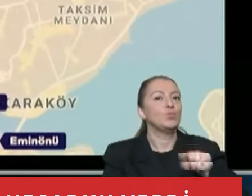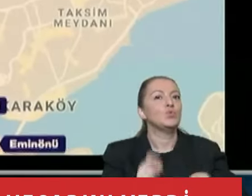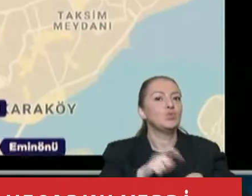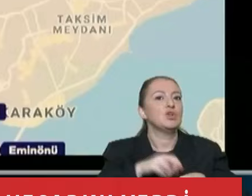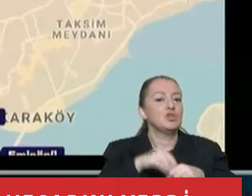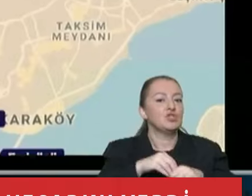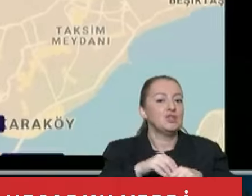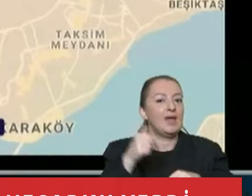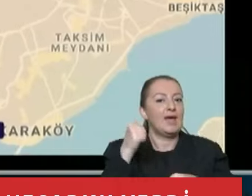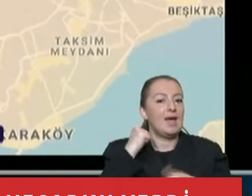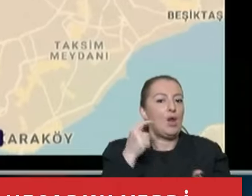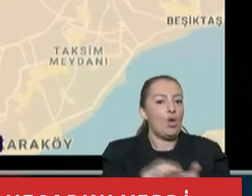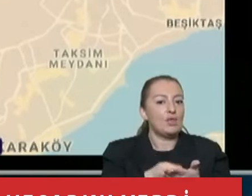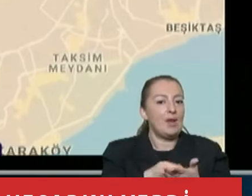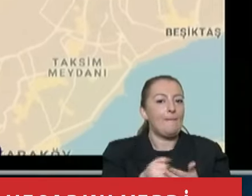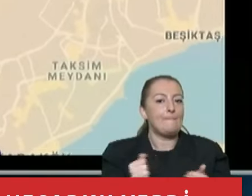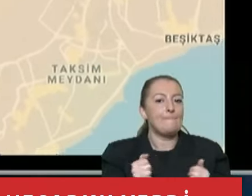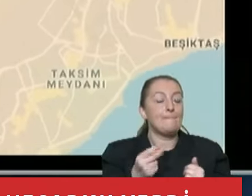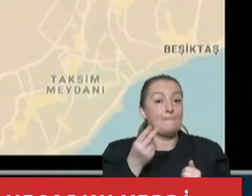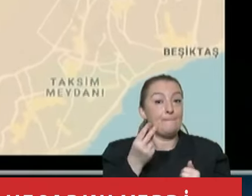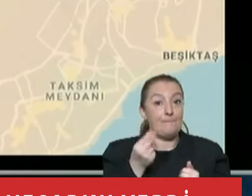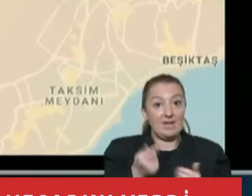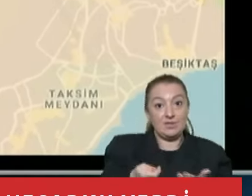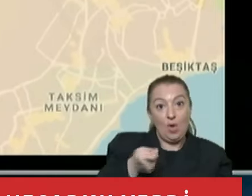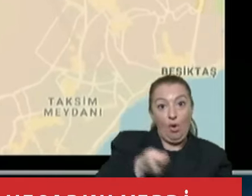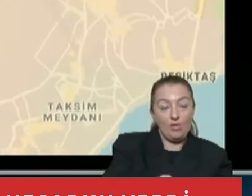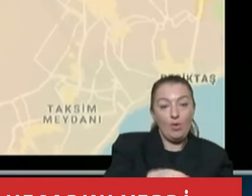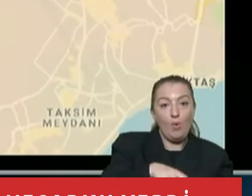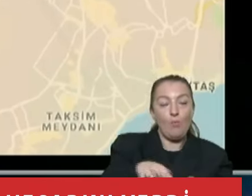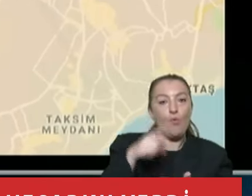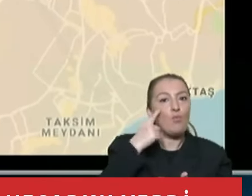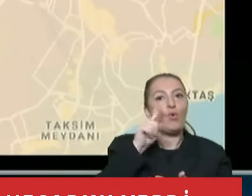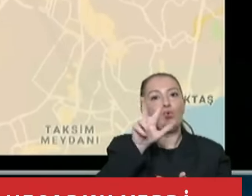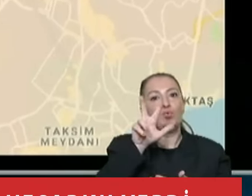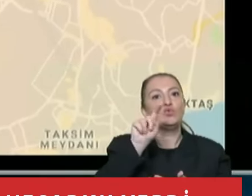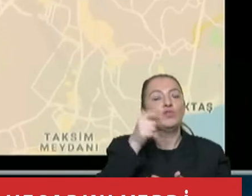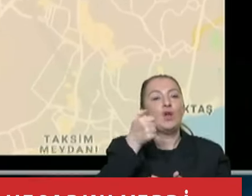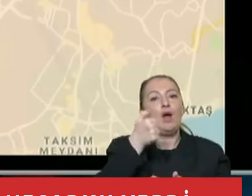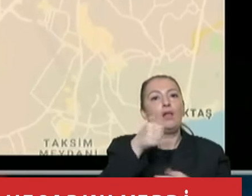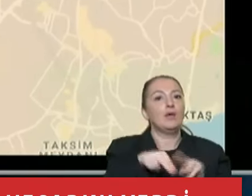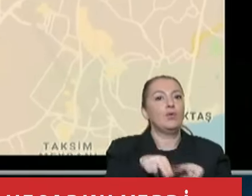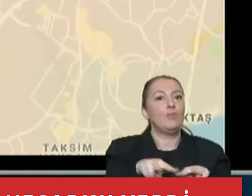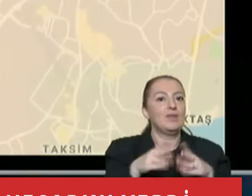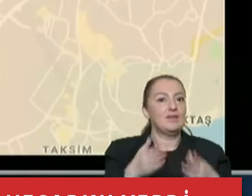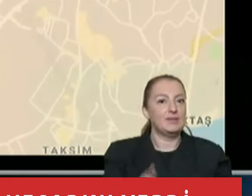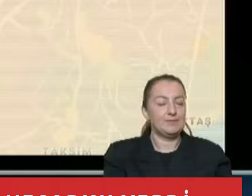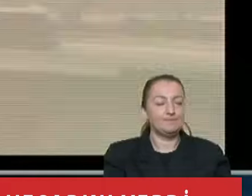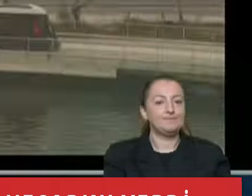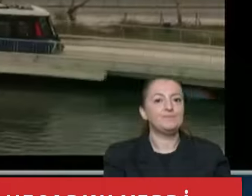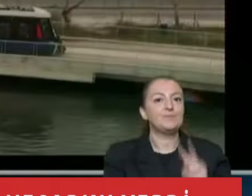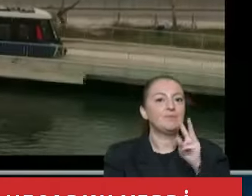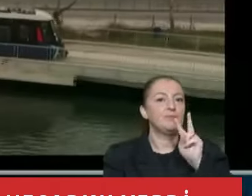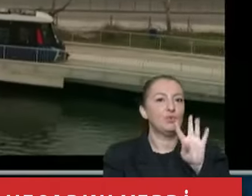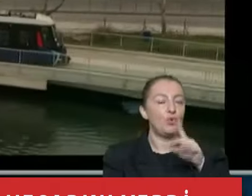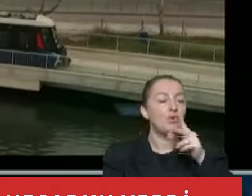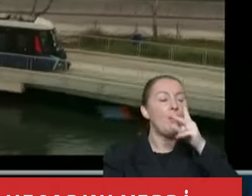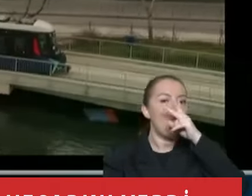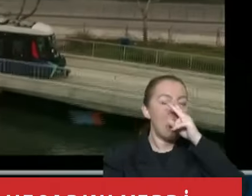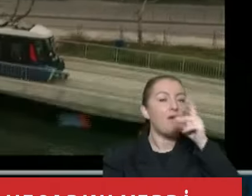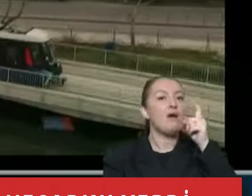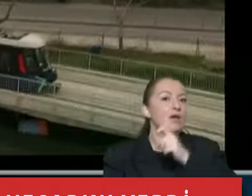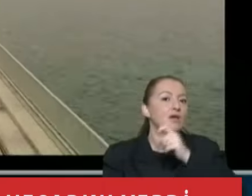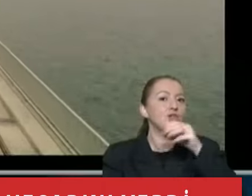içerisinde geri ödenen parasıyla parası ödenen kısmı 13.6 kilometredir 2024 Mart ayı